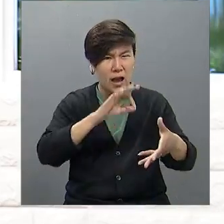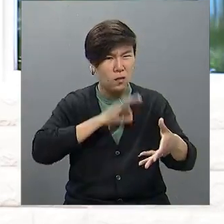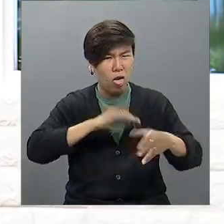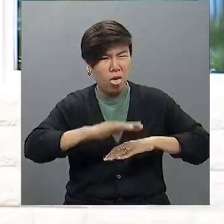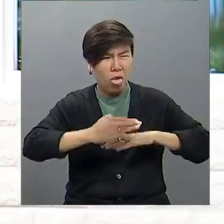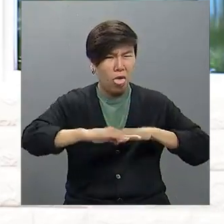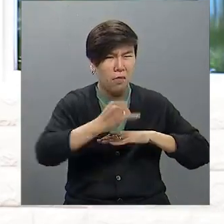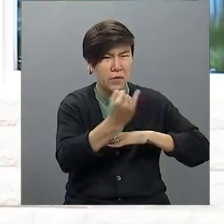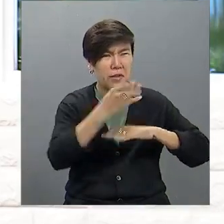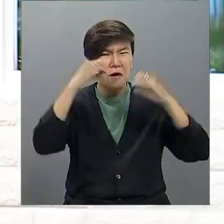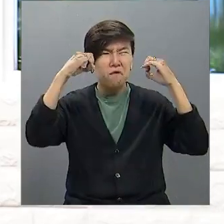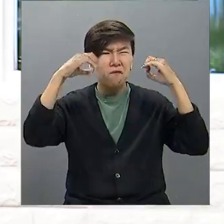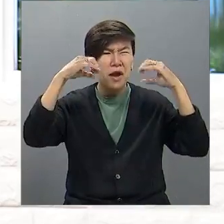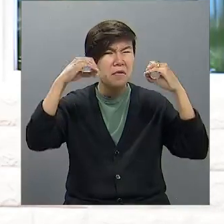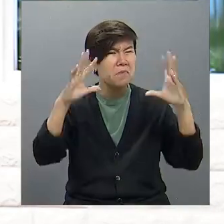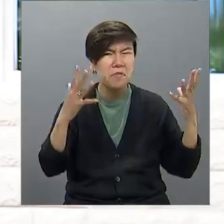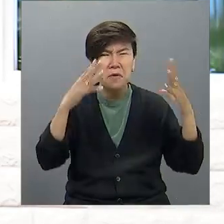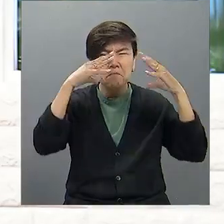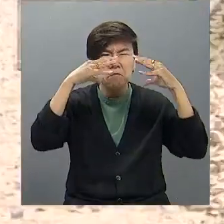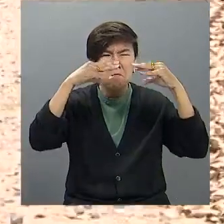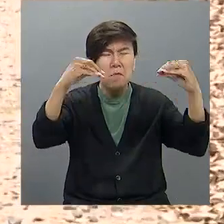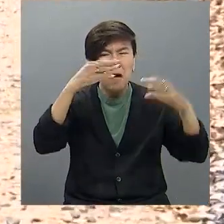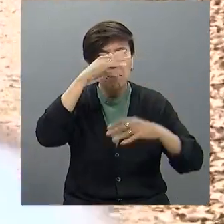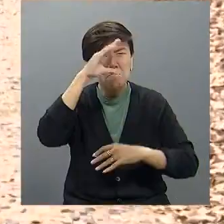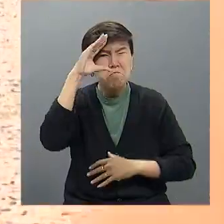ไม่มีแต่อุบัติเหตุมาดูกันค่ะ